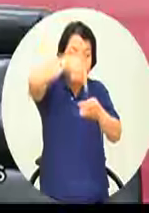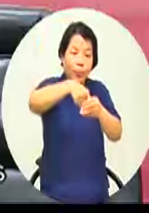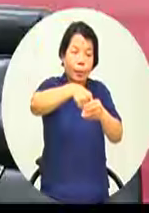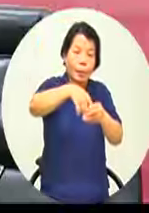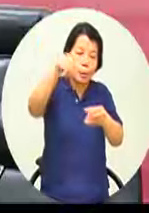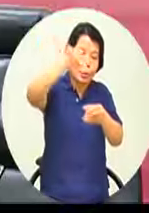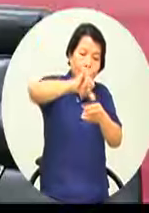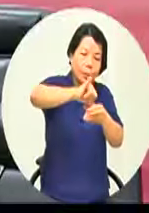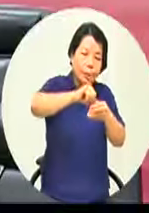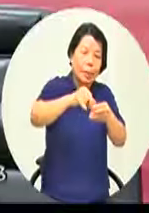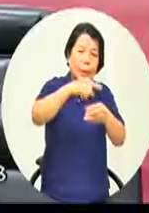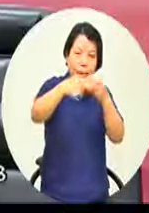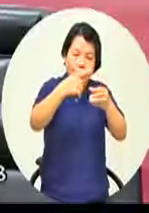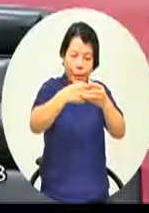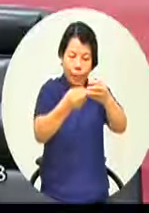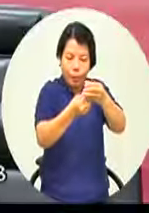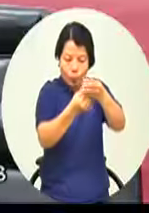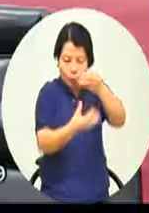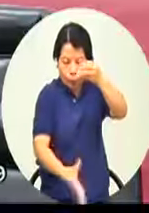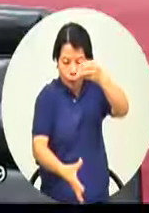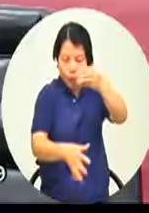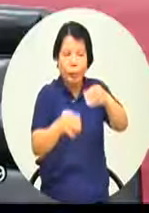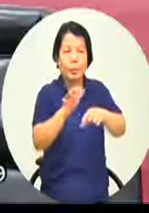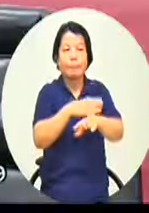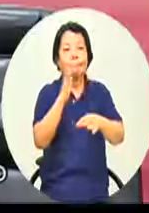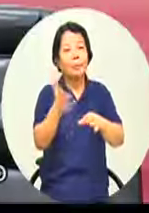位，我刚刚不是刺了洞给大家看吗？